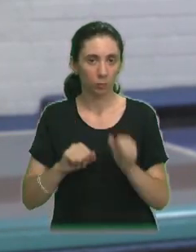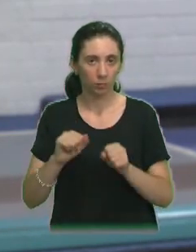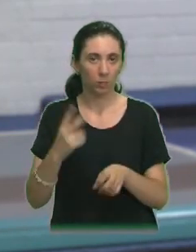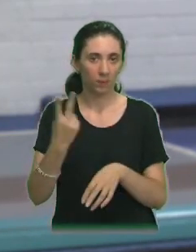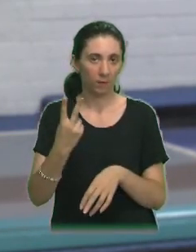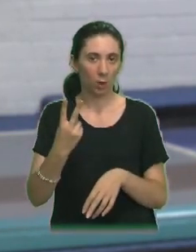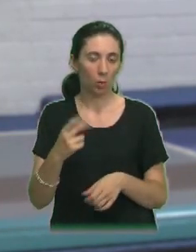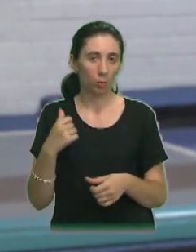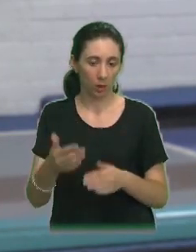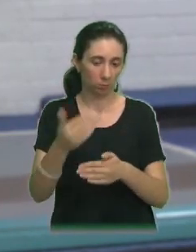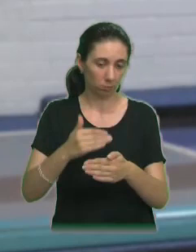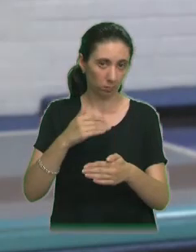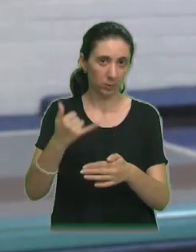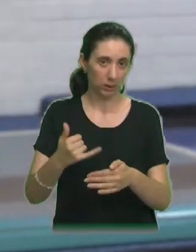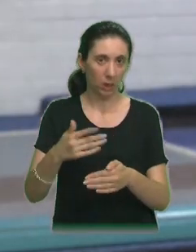godine u principu